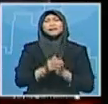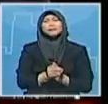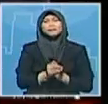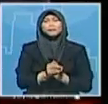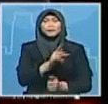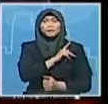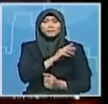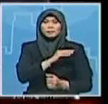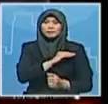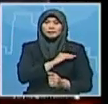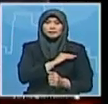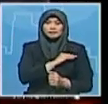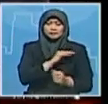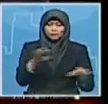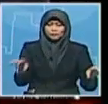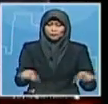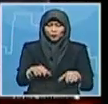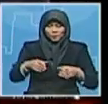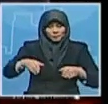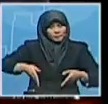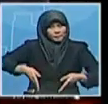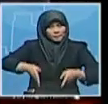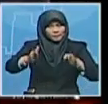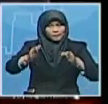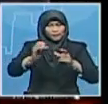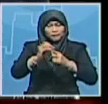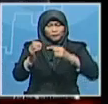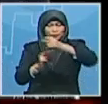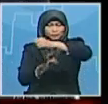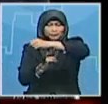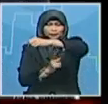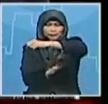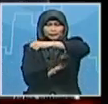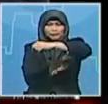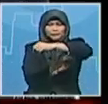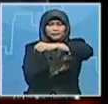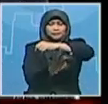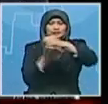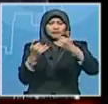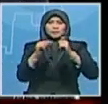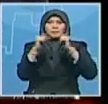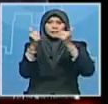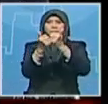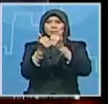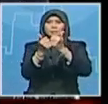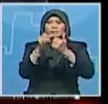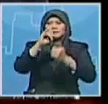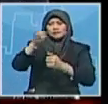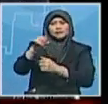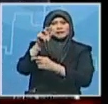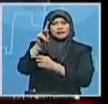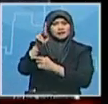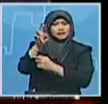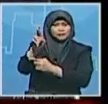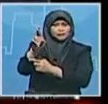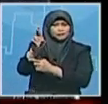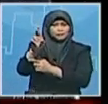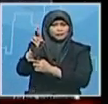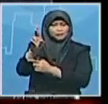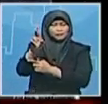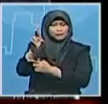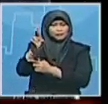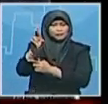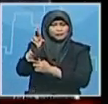Kementerian kita dari segi pelaksanaan jalan dan juga jambatan, agensi kita utama ialah JKR, Jabatan Kerja Raya